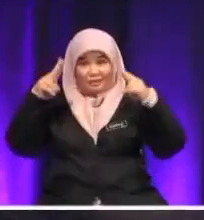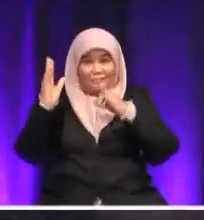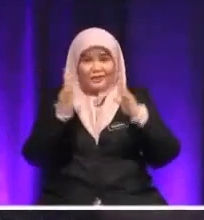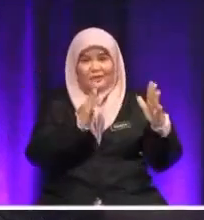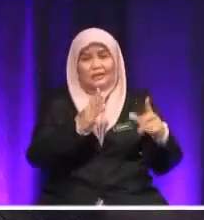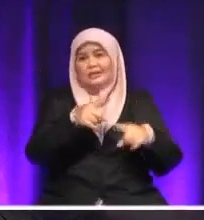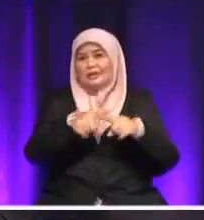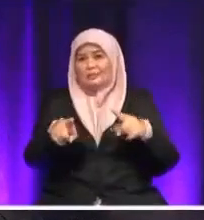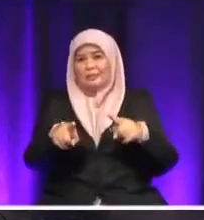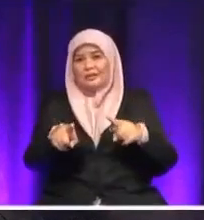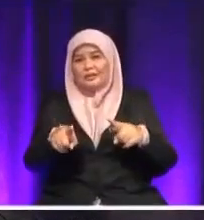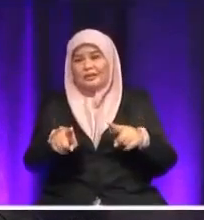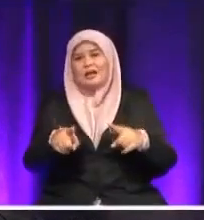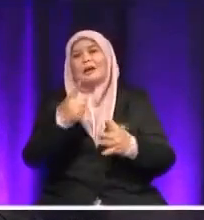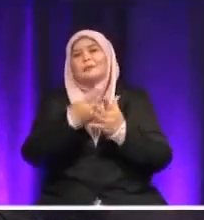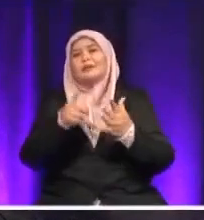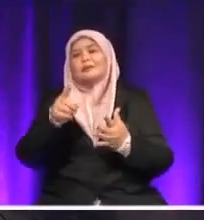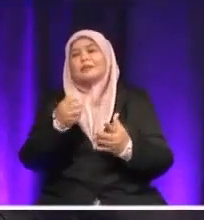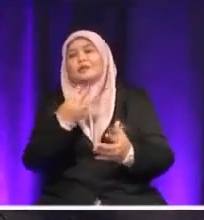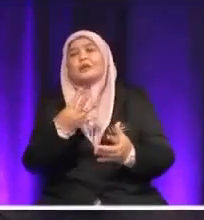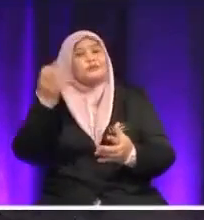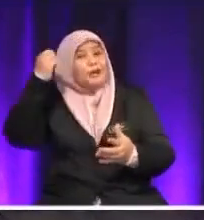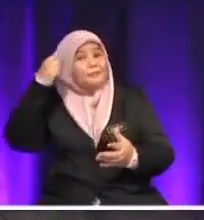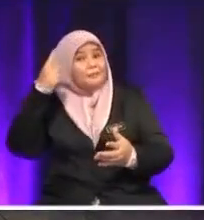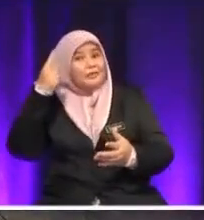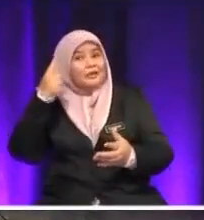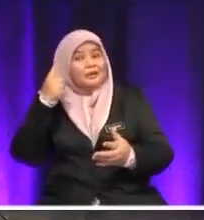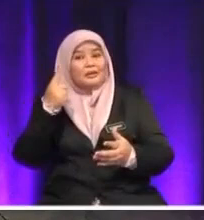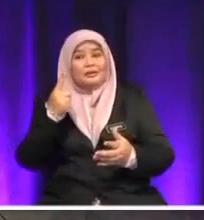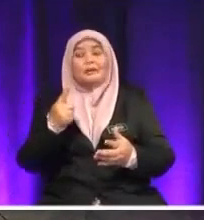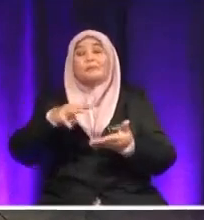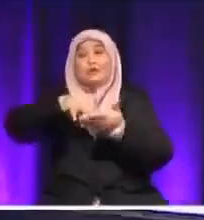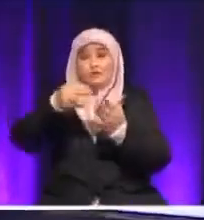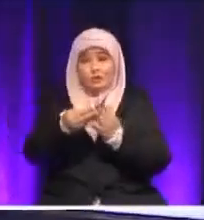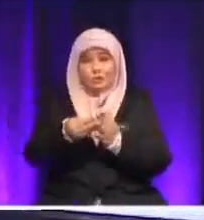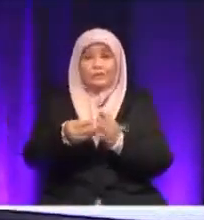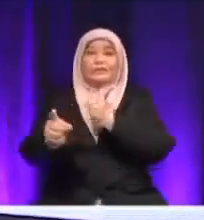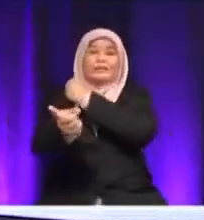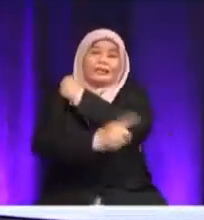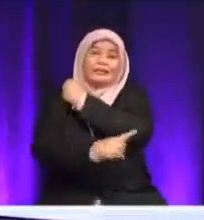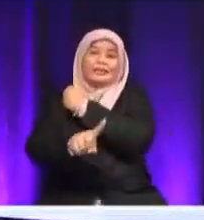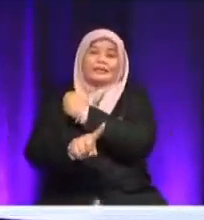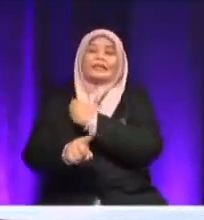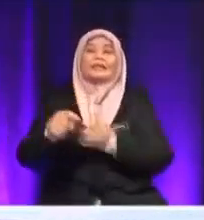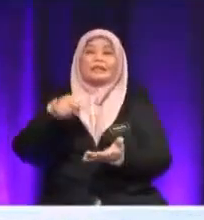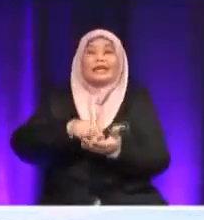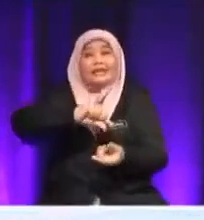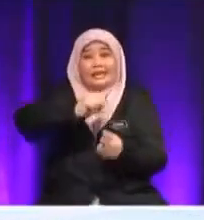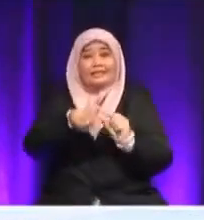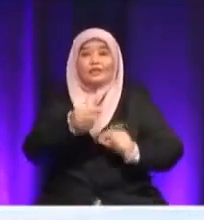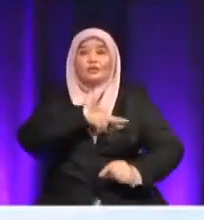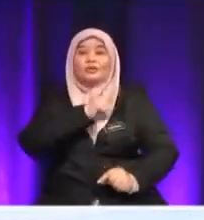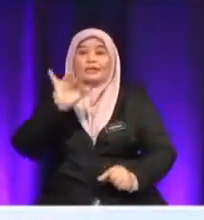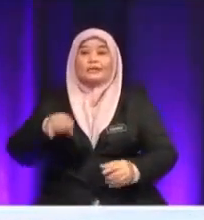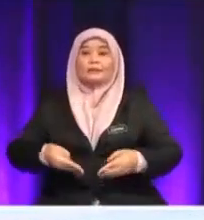Tapi kalau Hakim dapat jelaskan sikit, apa yang Hakim faham? Okey, yang saya faham berdasarkan maksud kepada dia ini, ganti rugi yang kita